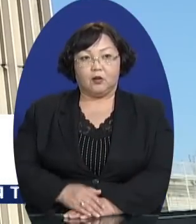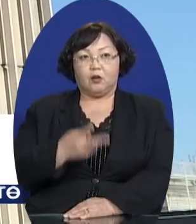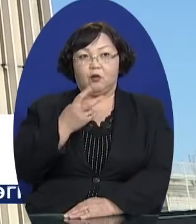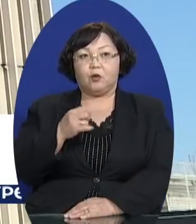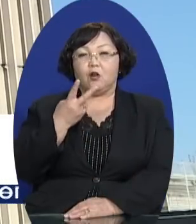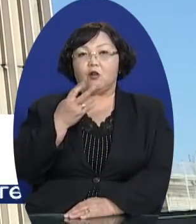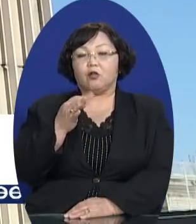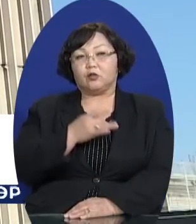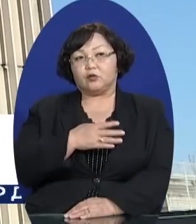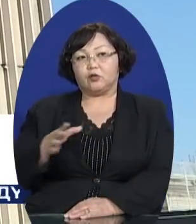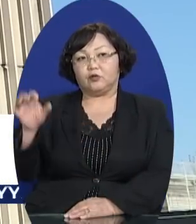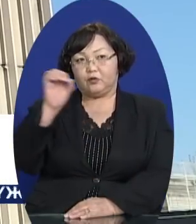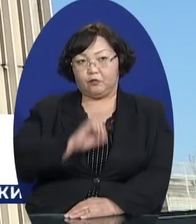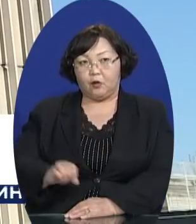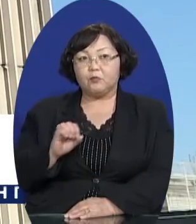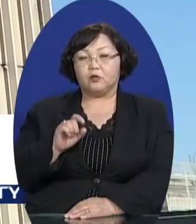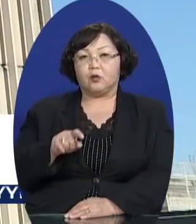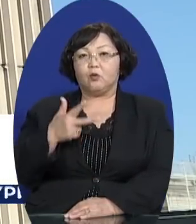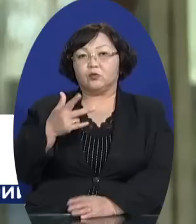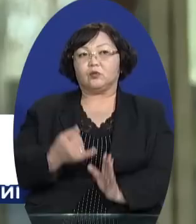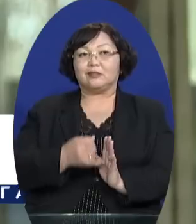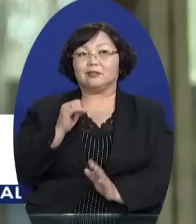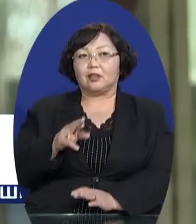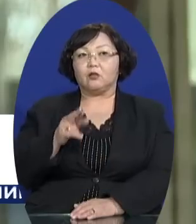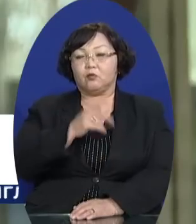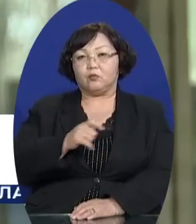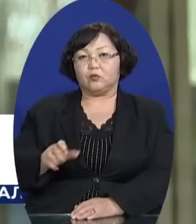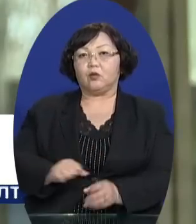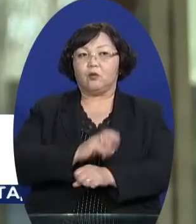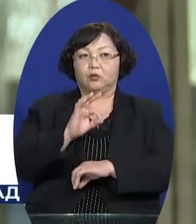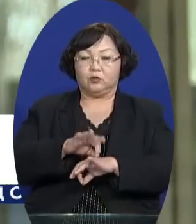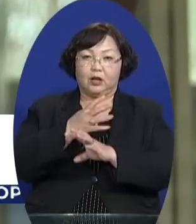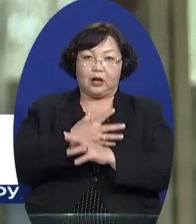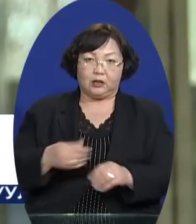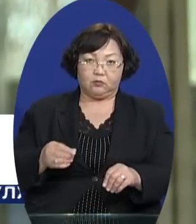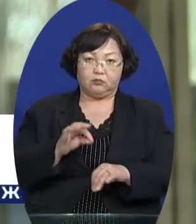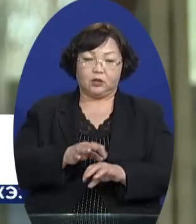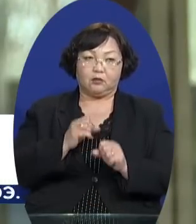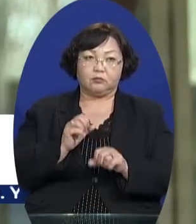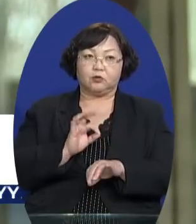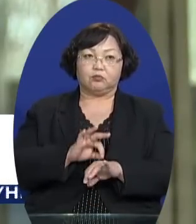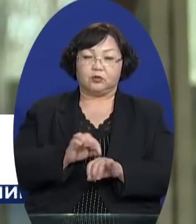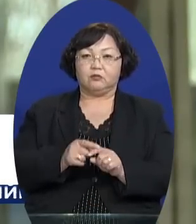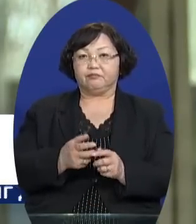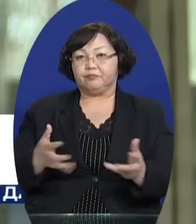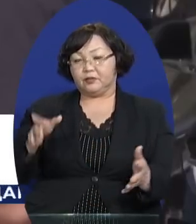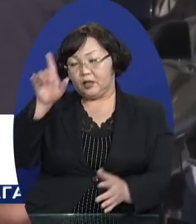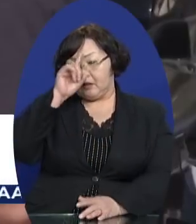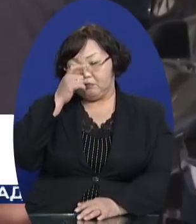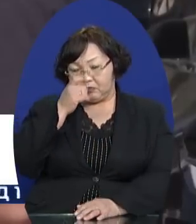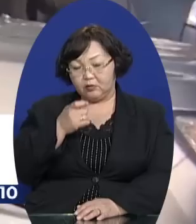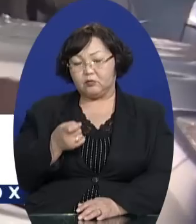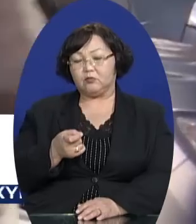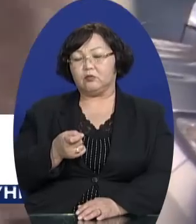2020 оноос хойш Европын хэмжээнд 36 сая шахам хүн ковид-19-ийн халдвар авч өвдснөөс улбатай эрүүл мэндийн үжиг